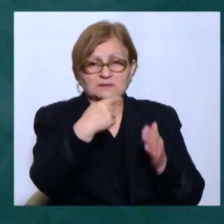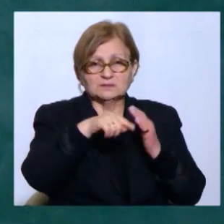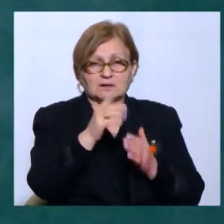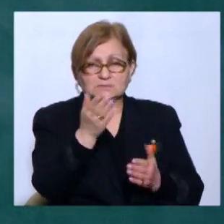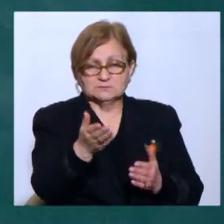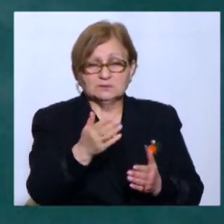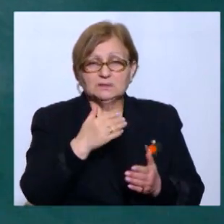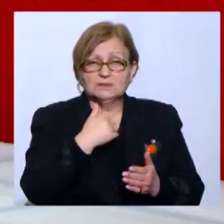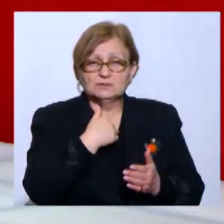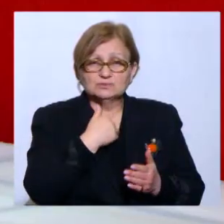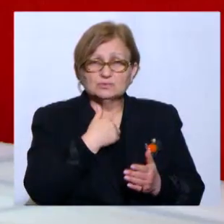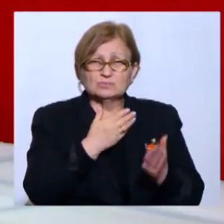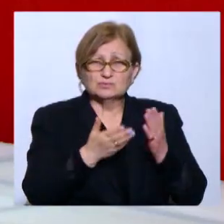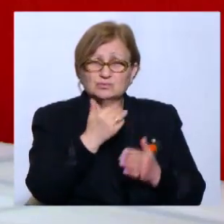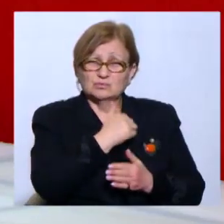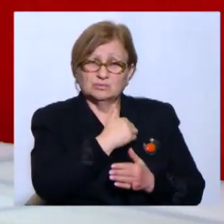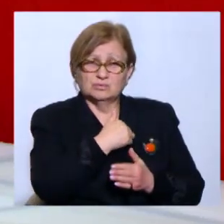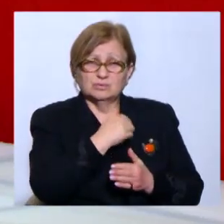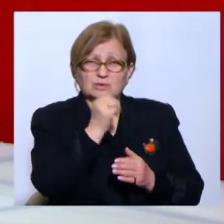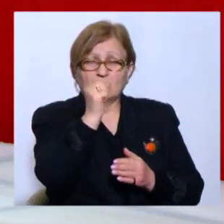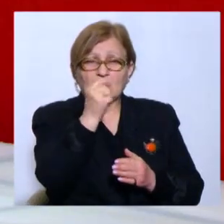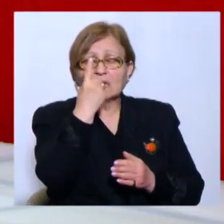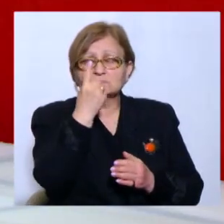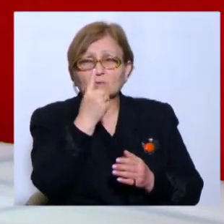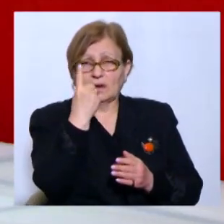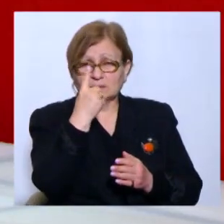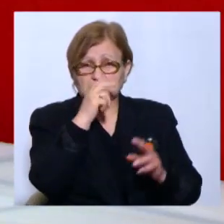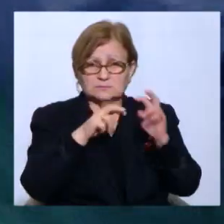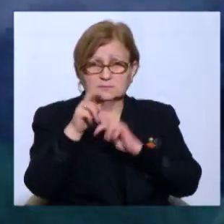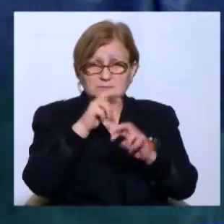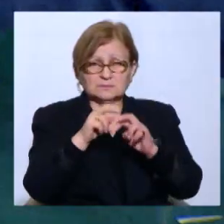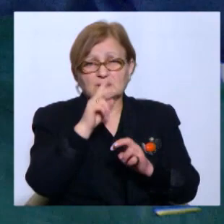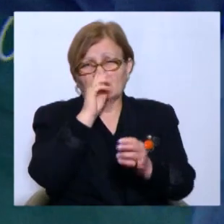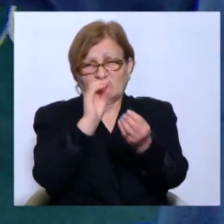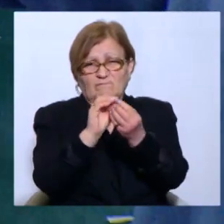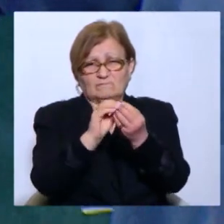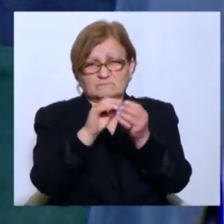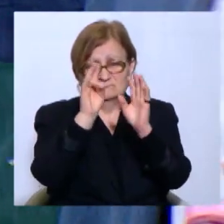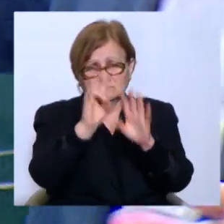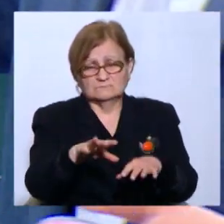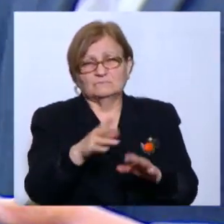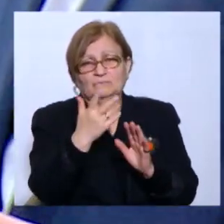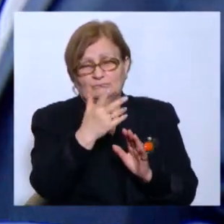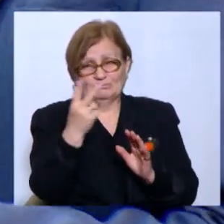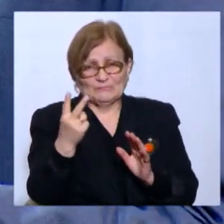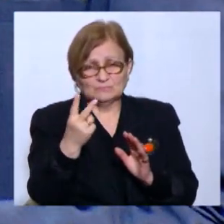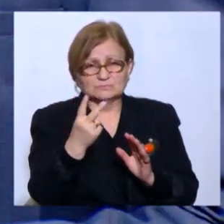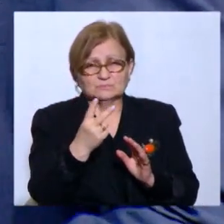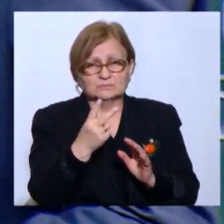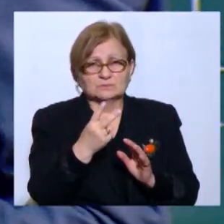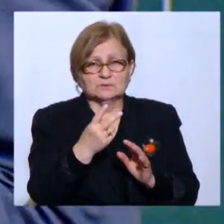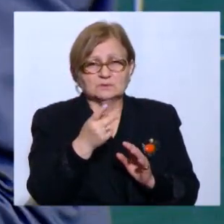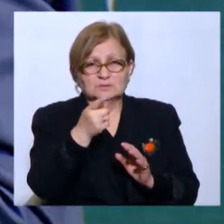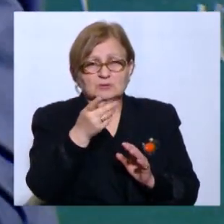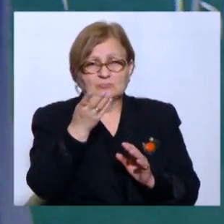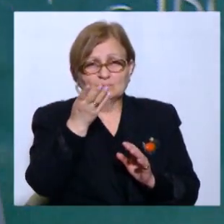მიზანი რო ყოფილიყო, ან რო იყოს მხოლოდ ა ნახო, შეგვიძლია ან დავტოვოთ ფესვი 52-დან, ან ვისარგებლოთ 52 არის